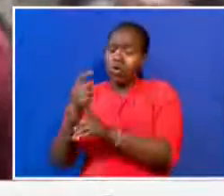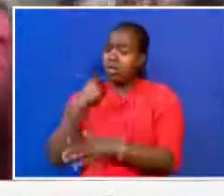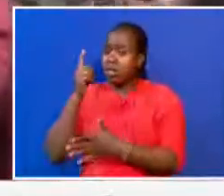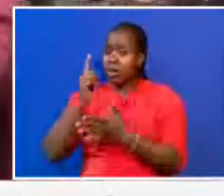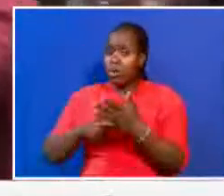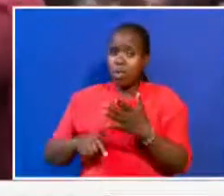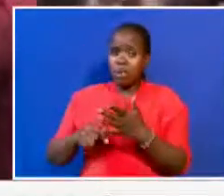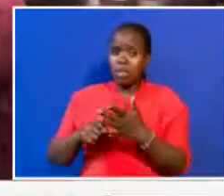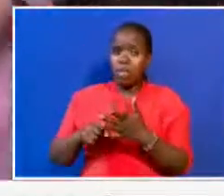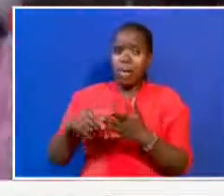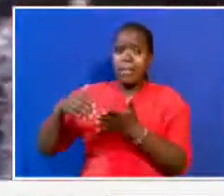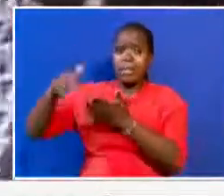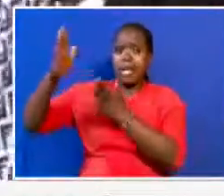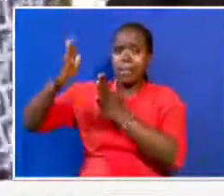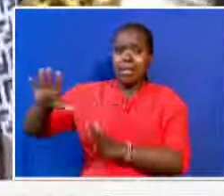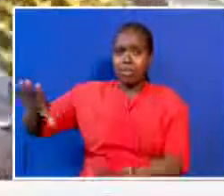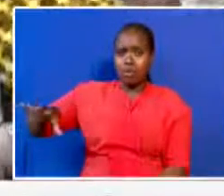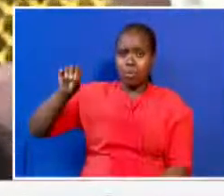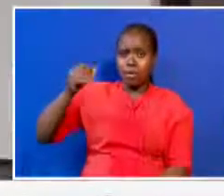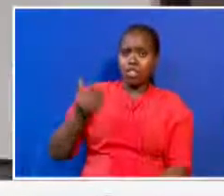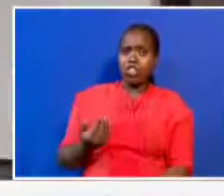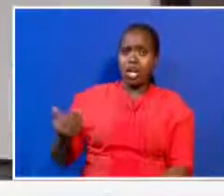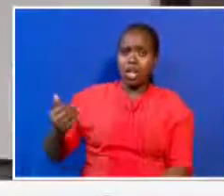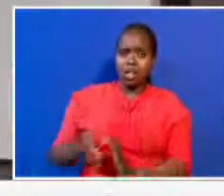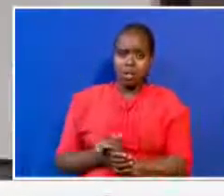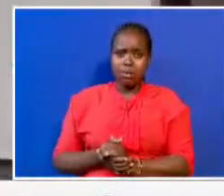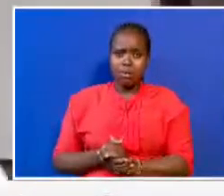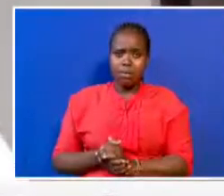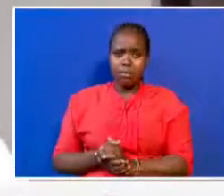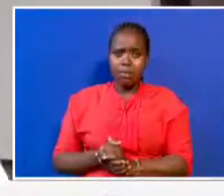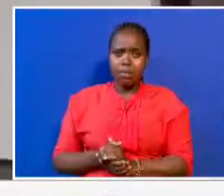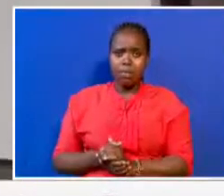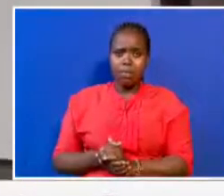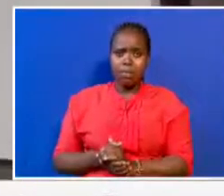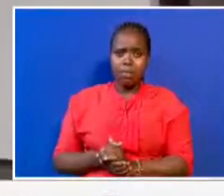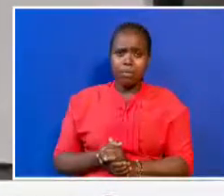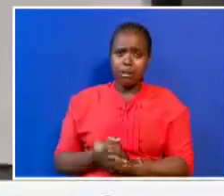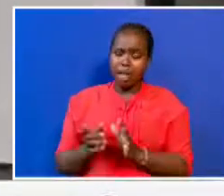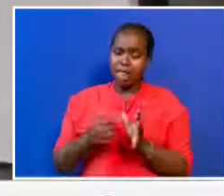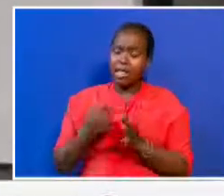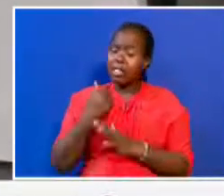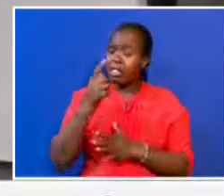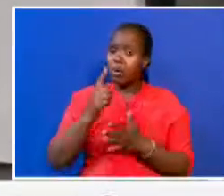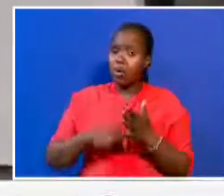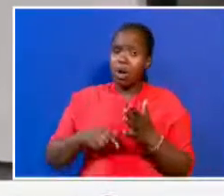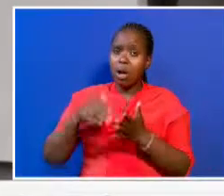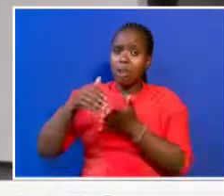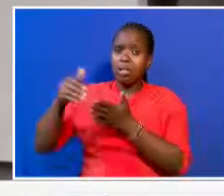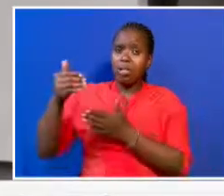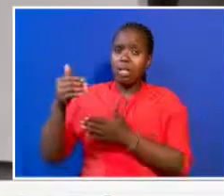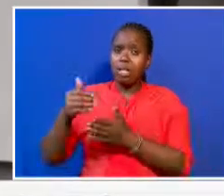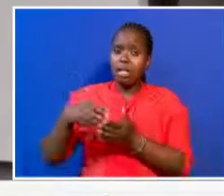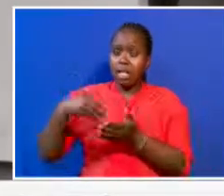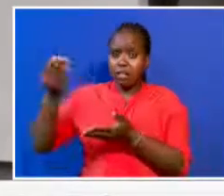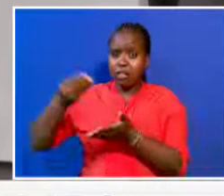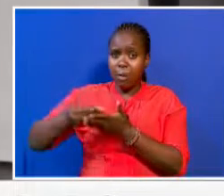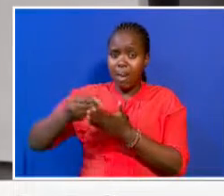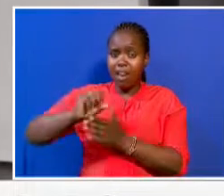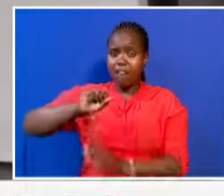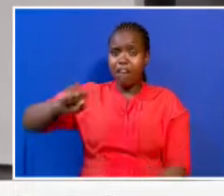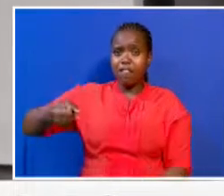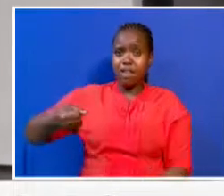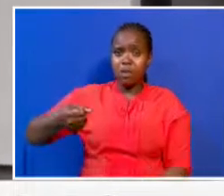kwamba yomtuma mtu kumchukua Michelle. Kwa hivyo nitatuma mtu anakuletea pesa